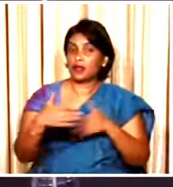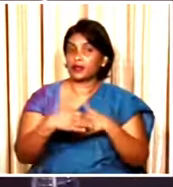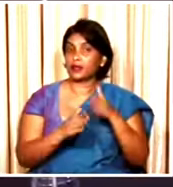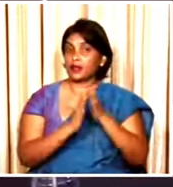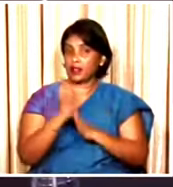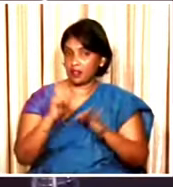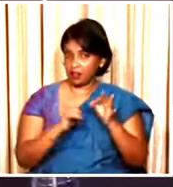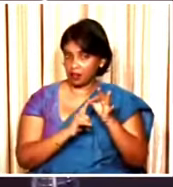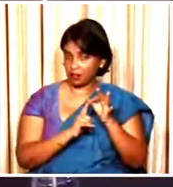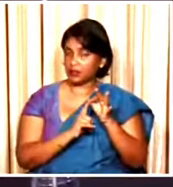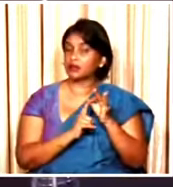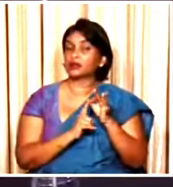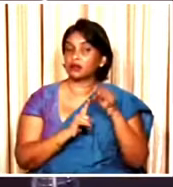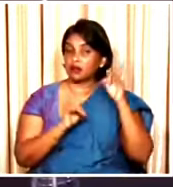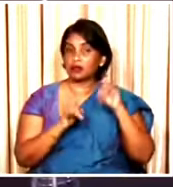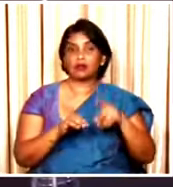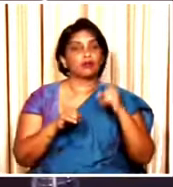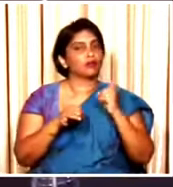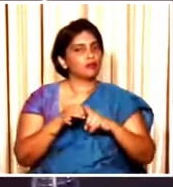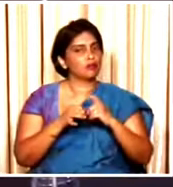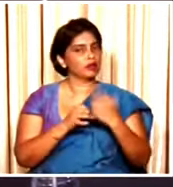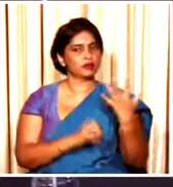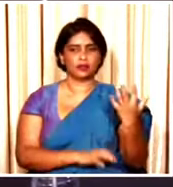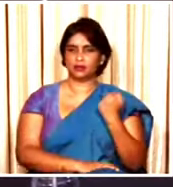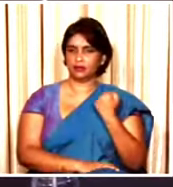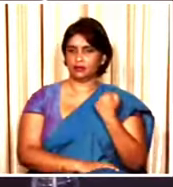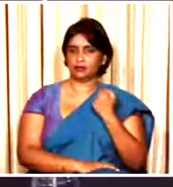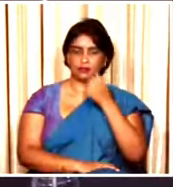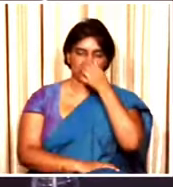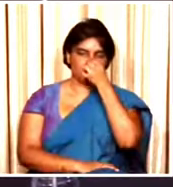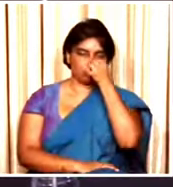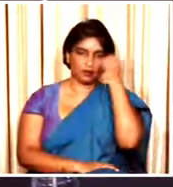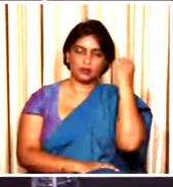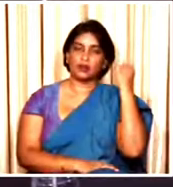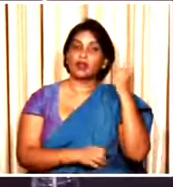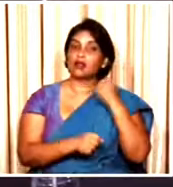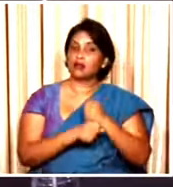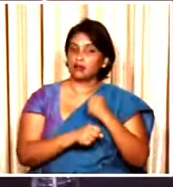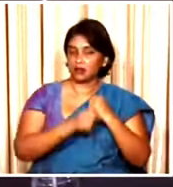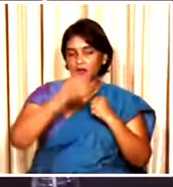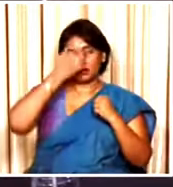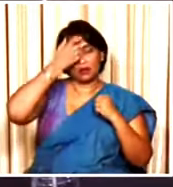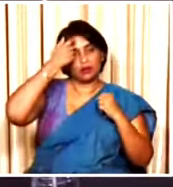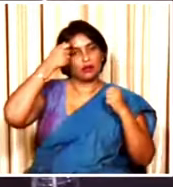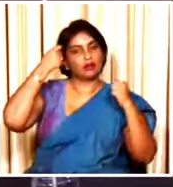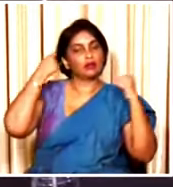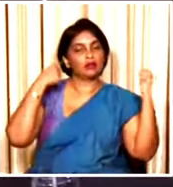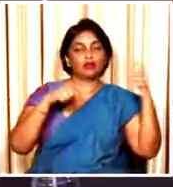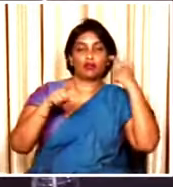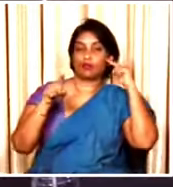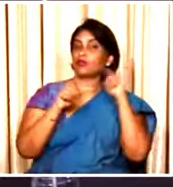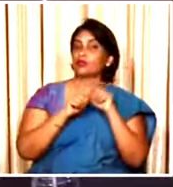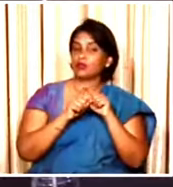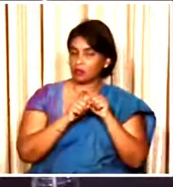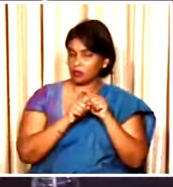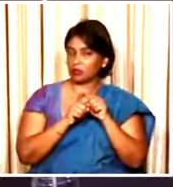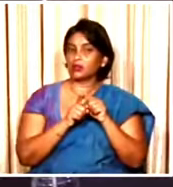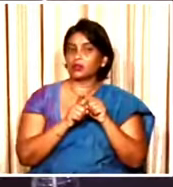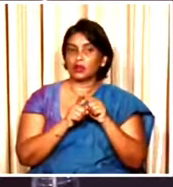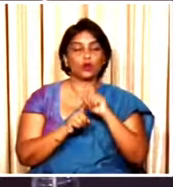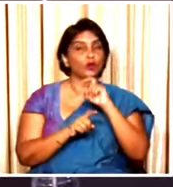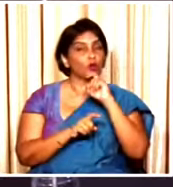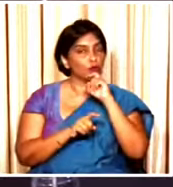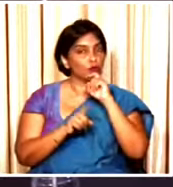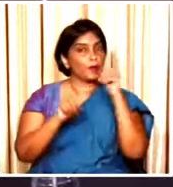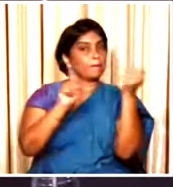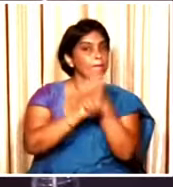ඇමතිවරයෙක් මේ ප්‍රශ්නේ අතට අරගෙන ආණ්ඩුව පැත්තෙන් මේ සඳහා